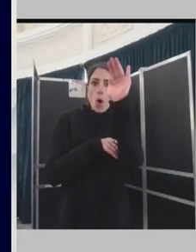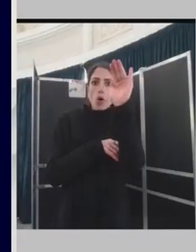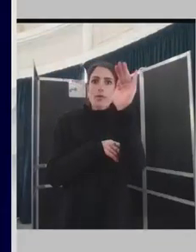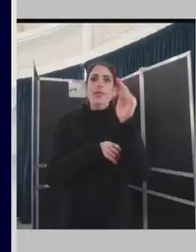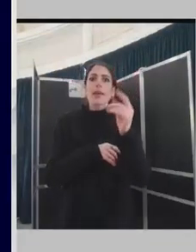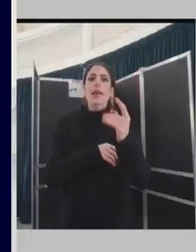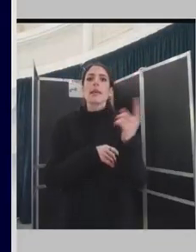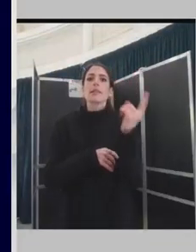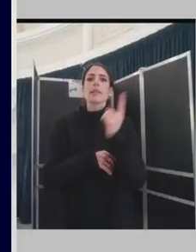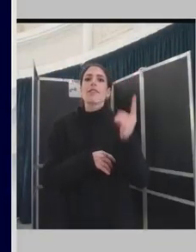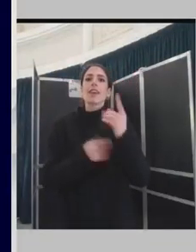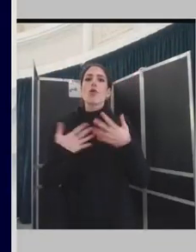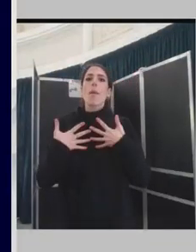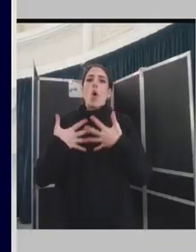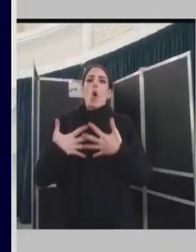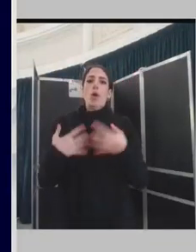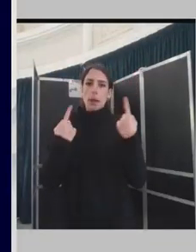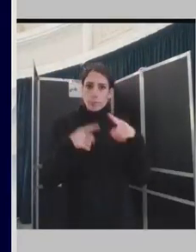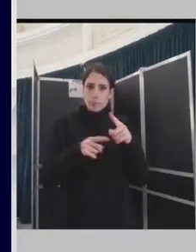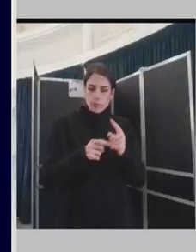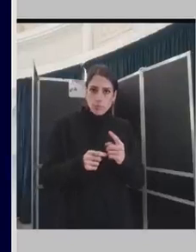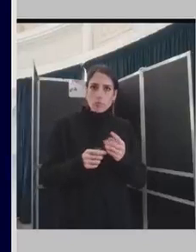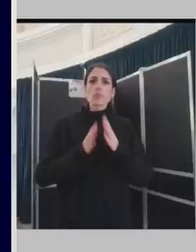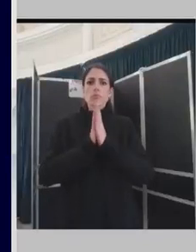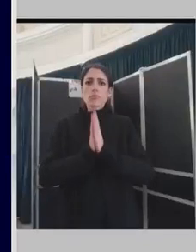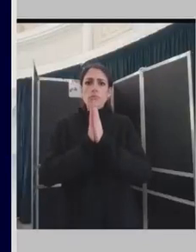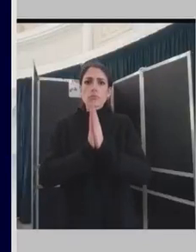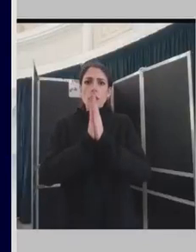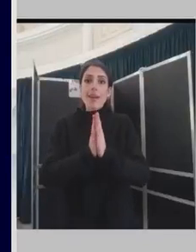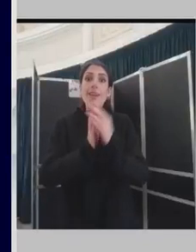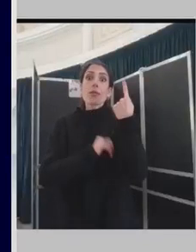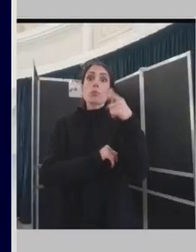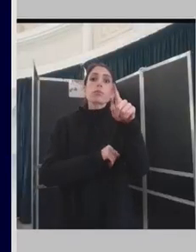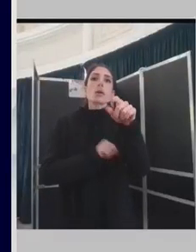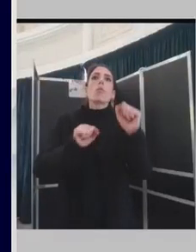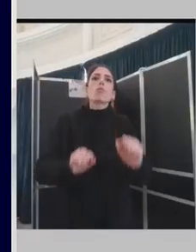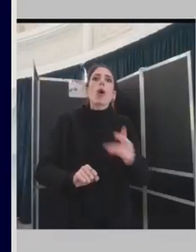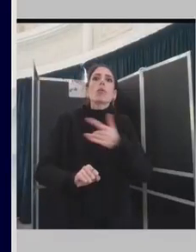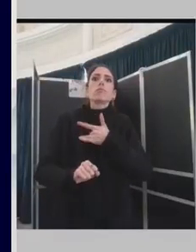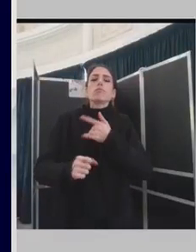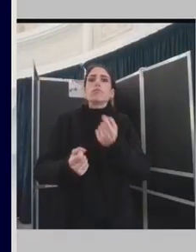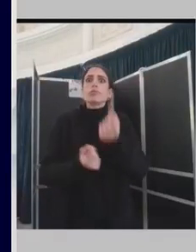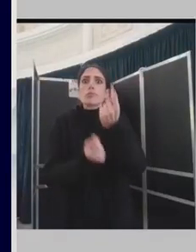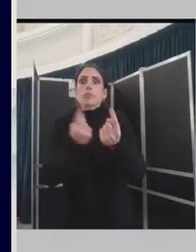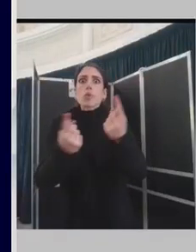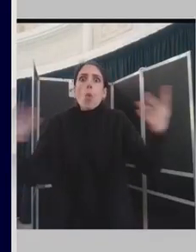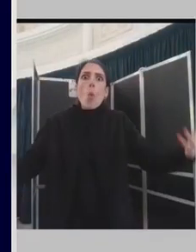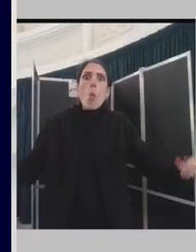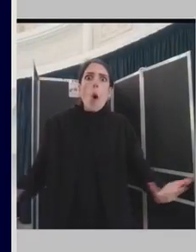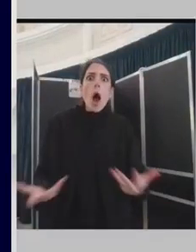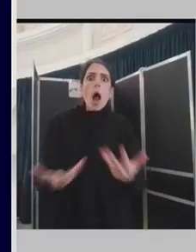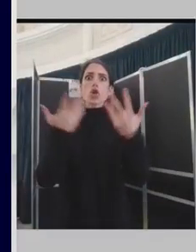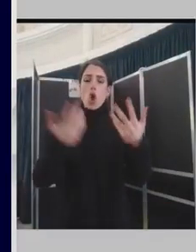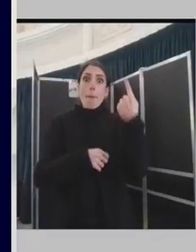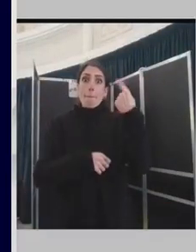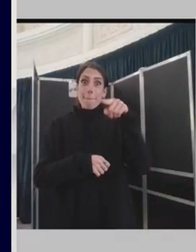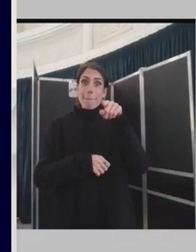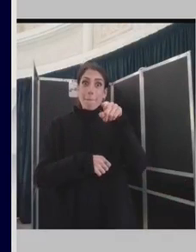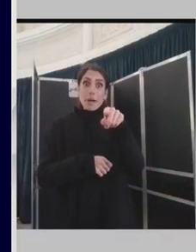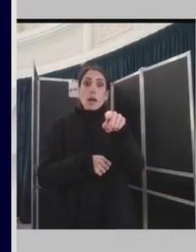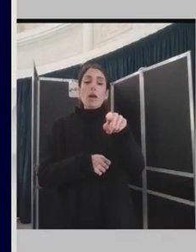per intervenire sulle emergenze, perché qualcuno probabilmente ha deciso che quella non è più una priorità e